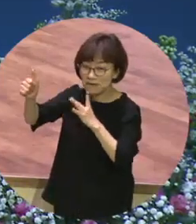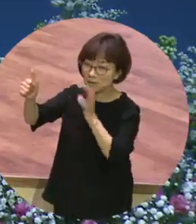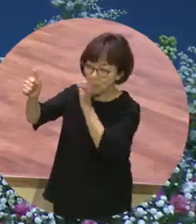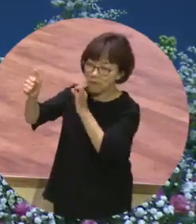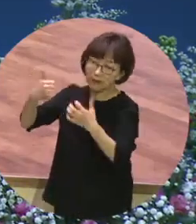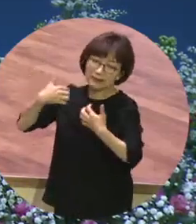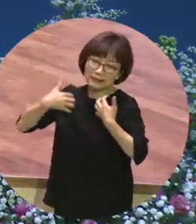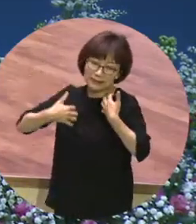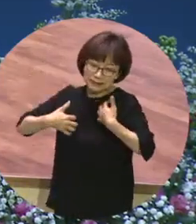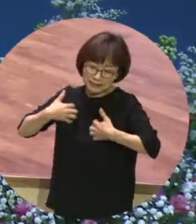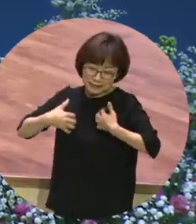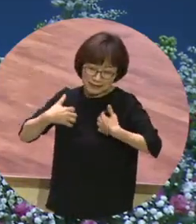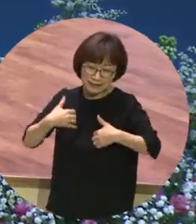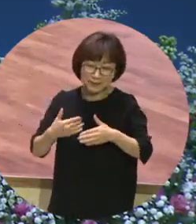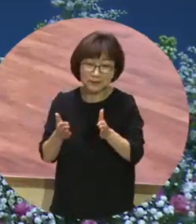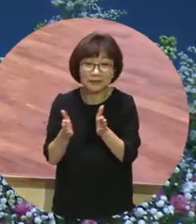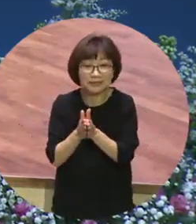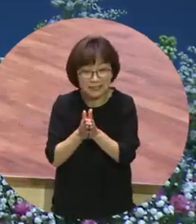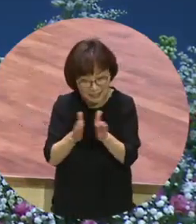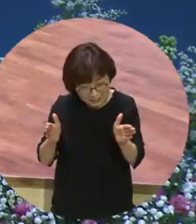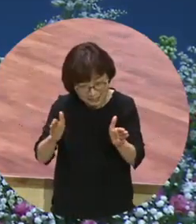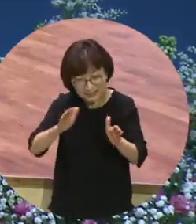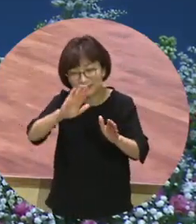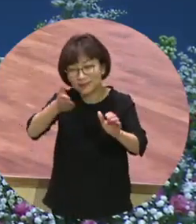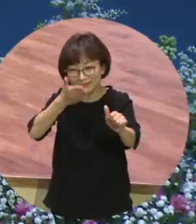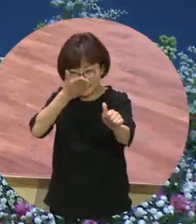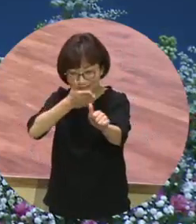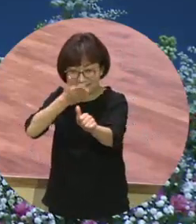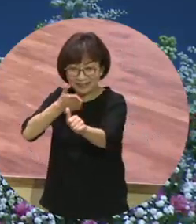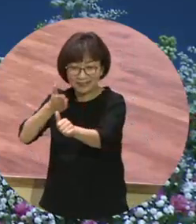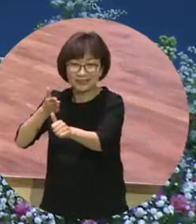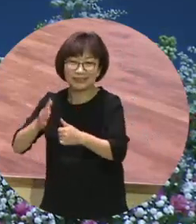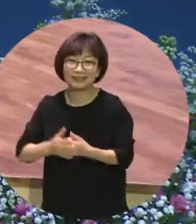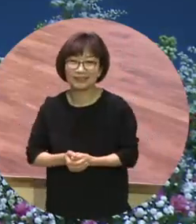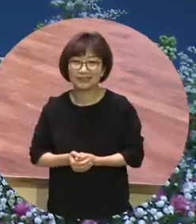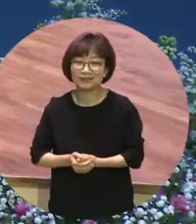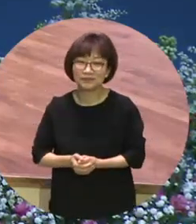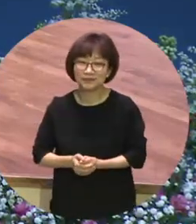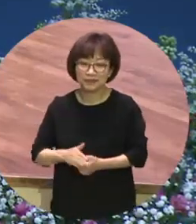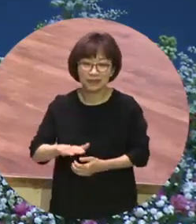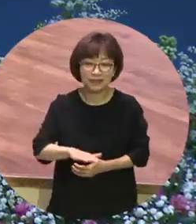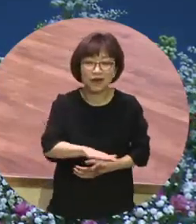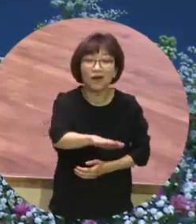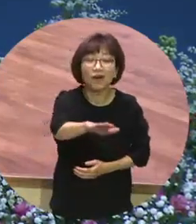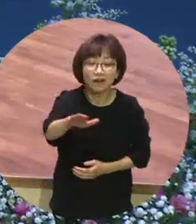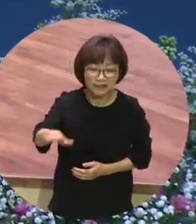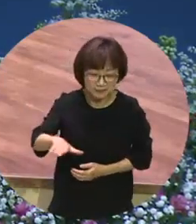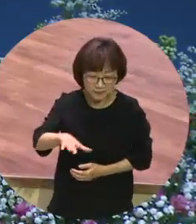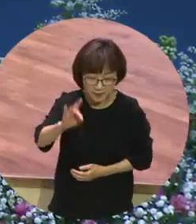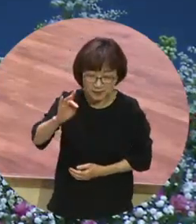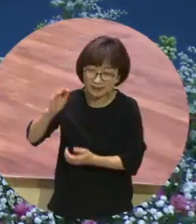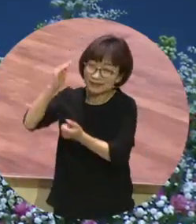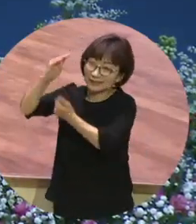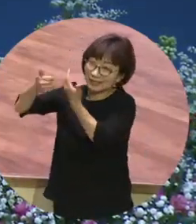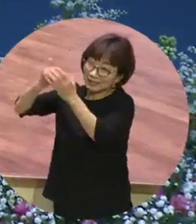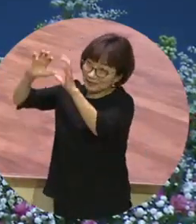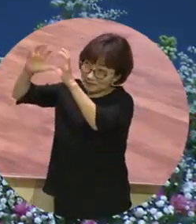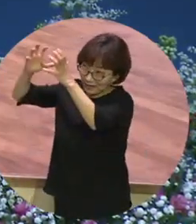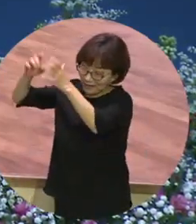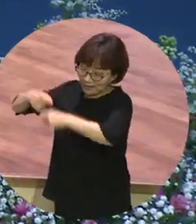시작이 여러분에게 있기를 바랍니다. 너희는 먼저 모여 그의 나라와 그를